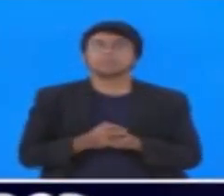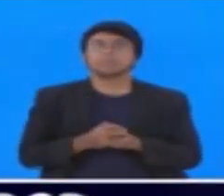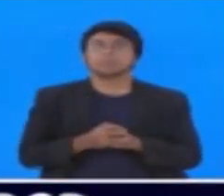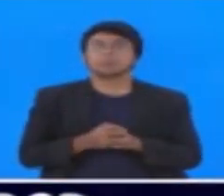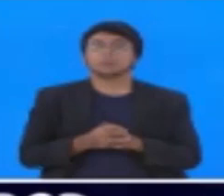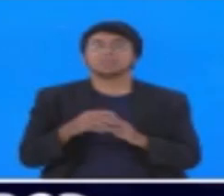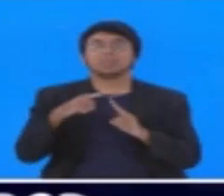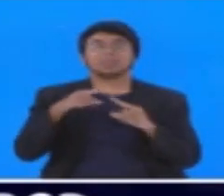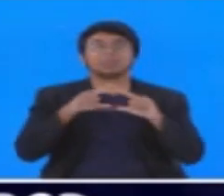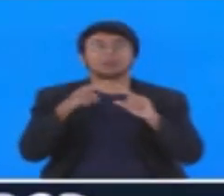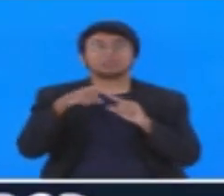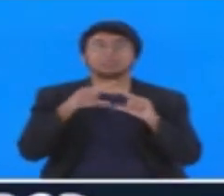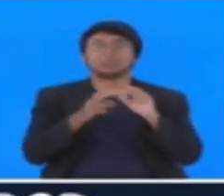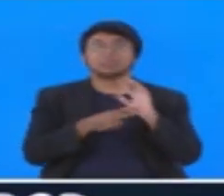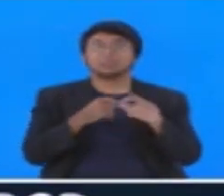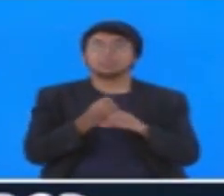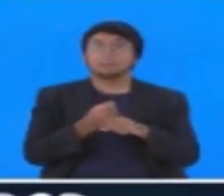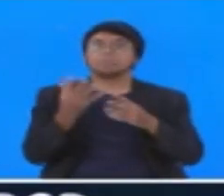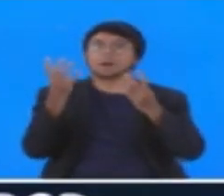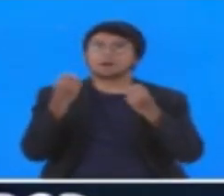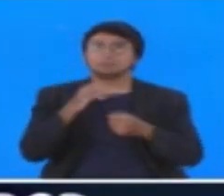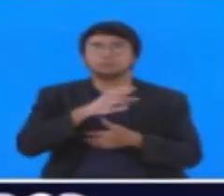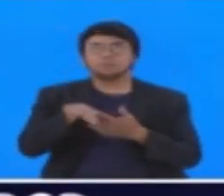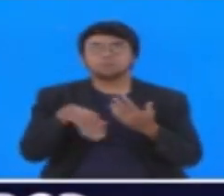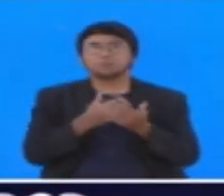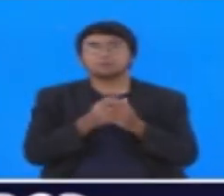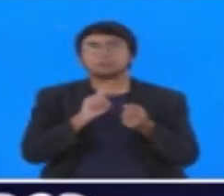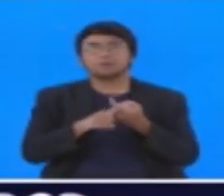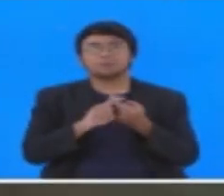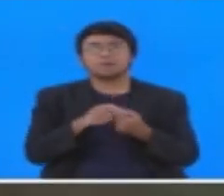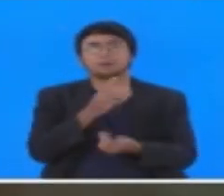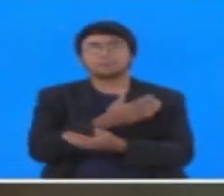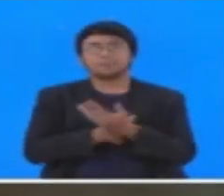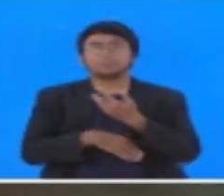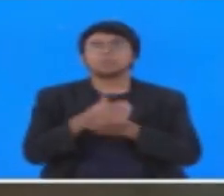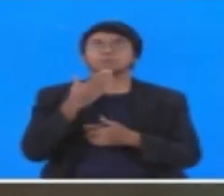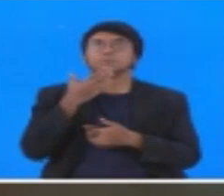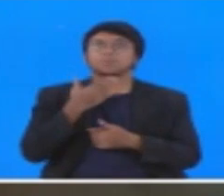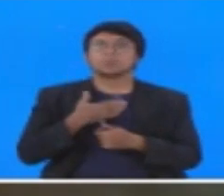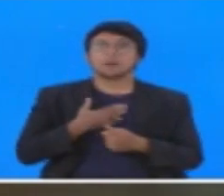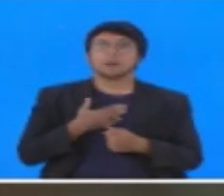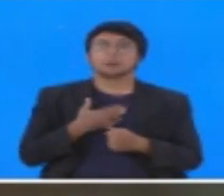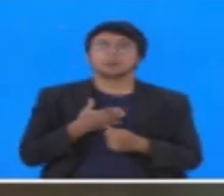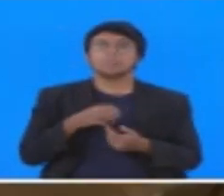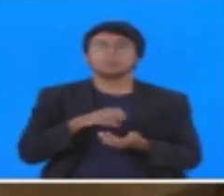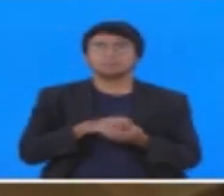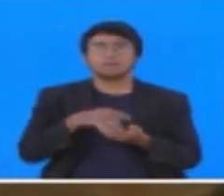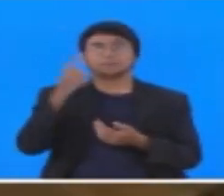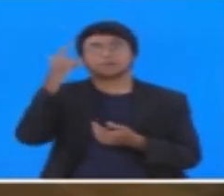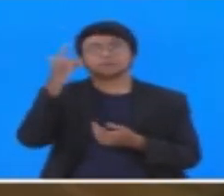difabel mendapatkan pendidikan yang sama seperti di sekolah formal pada umumnya. Dari Bandung, Jawa Barat, Jupita Meliana, iNews melaporkan.